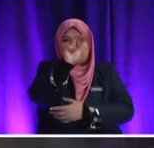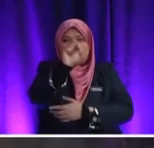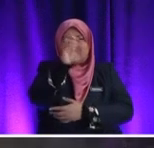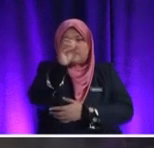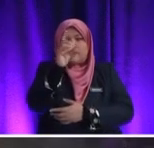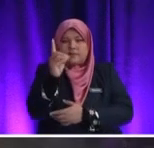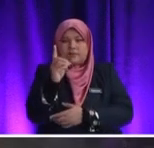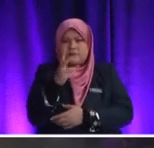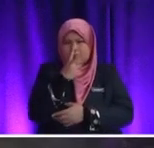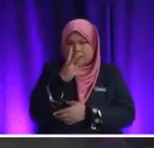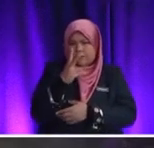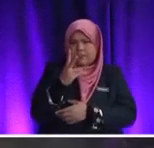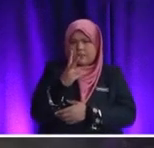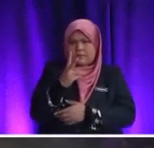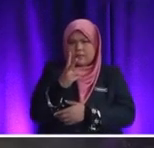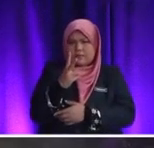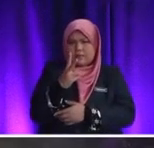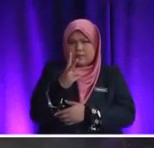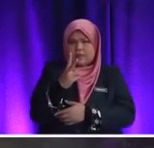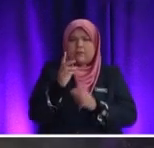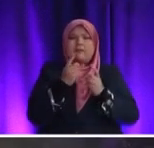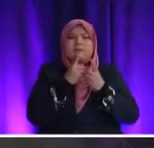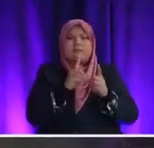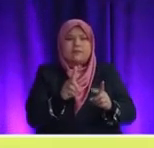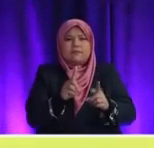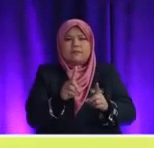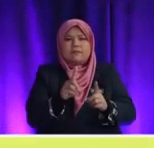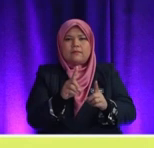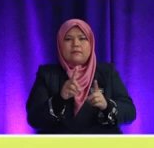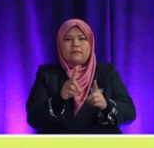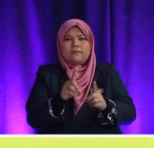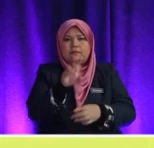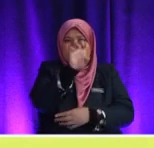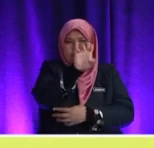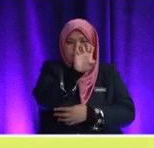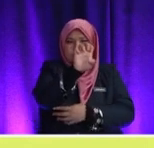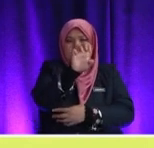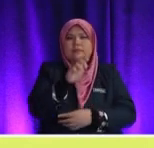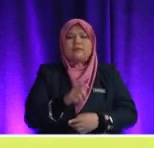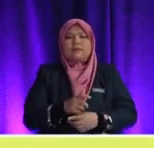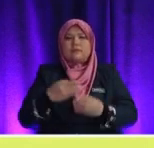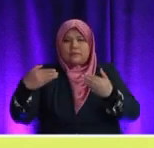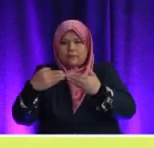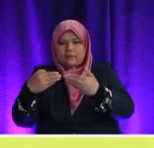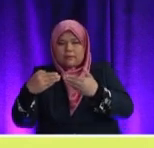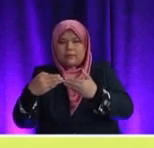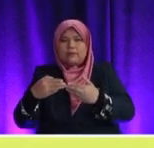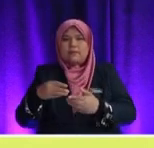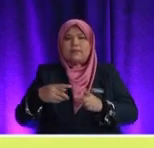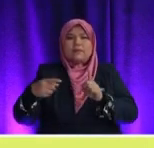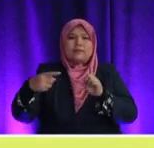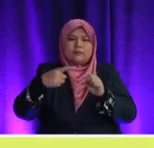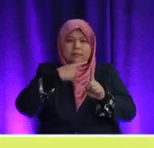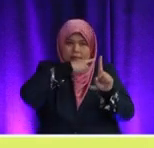daripada apa yang sangat Park shi-hoo jawabannya adalah elektronik Rene disambungkan kental minep